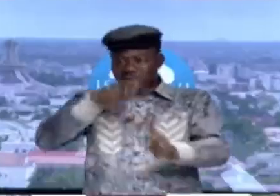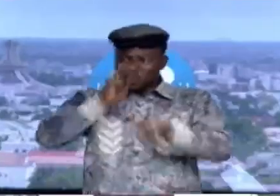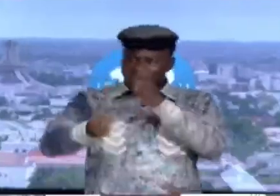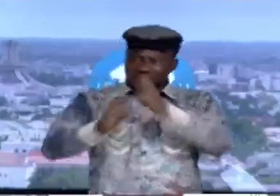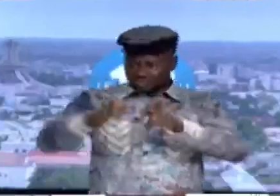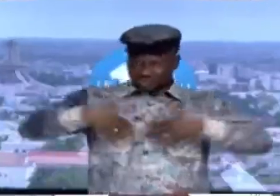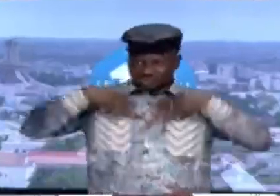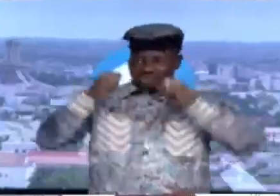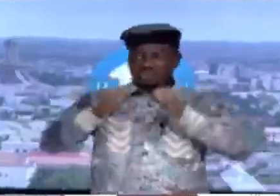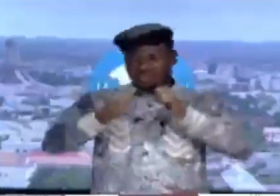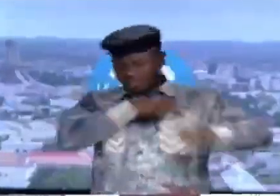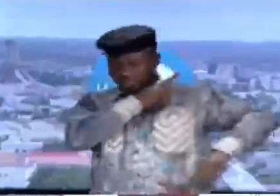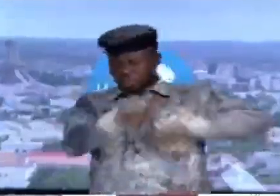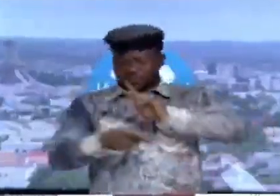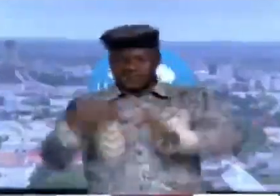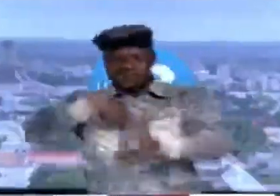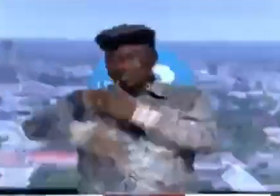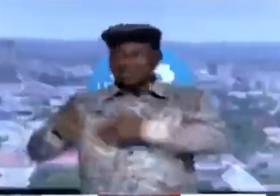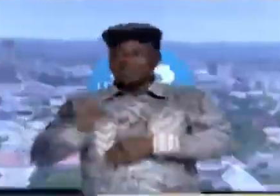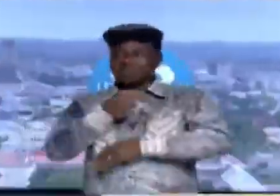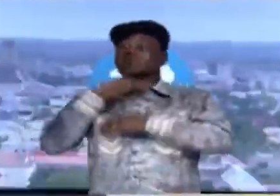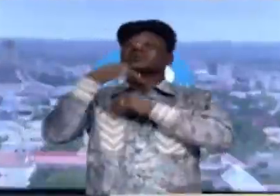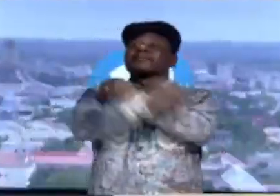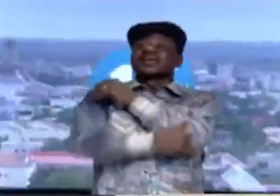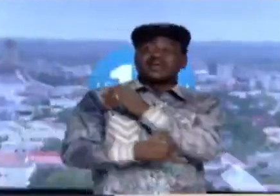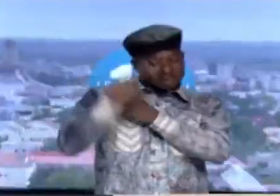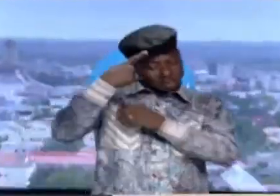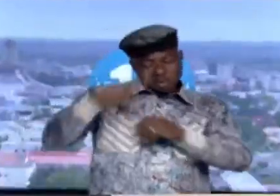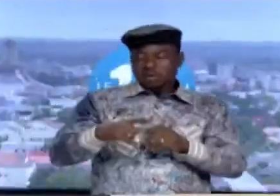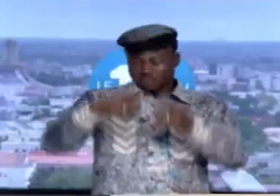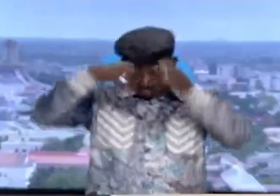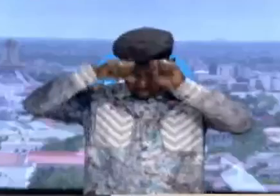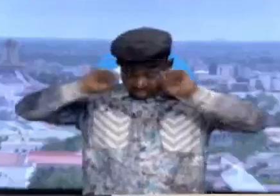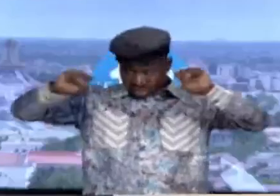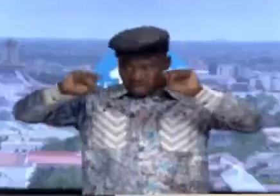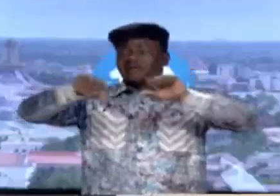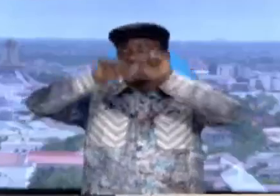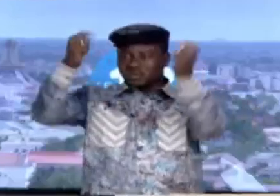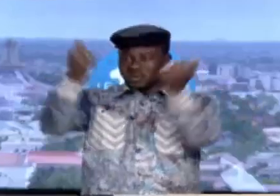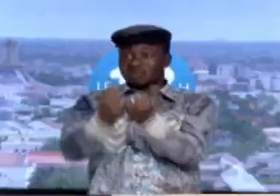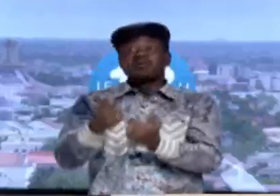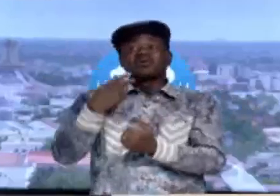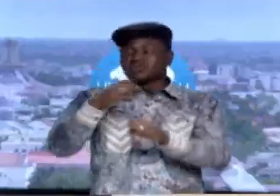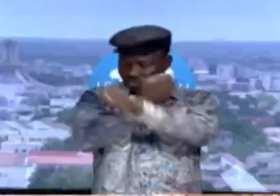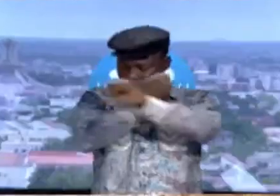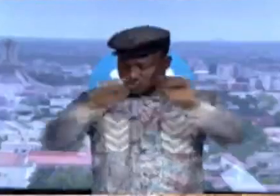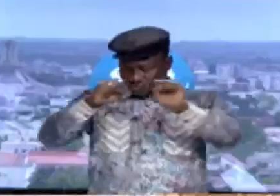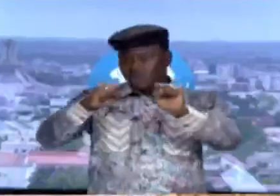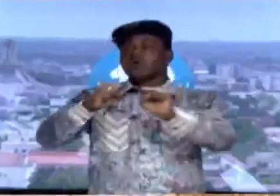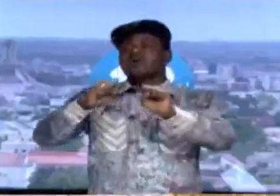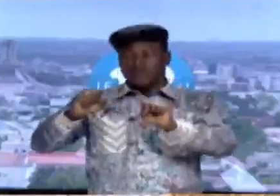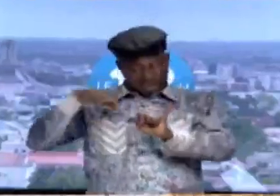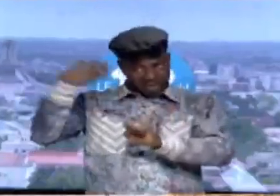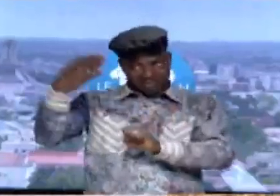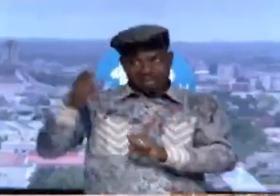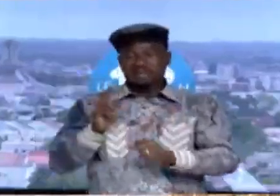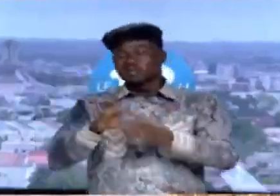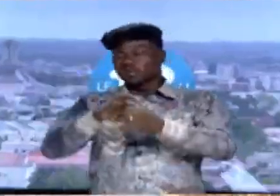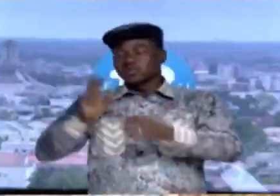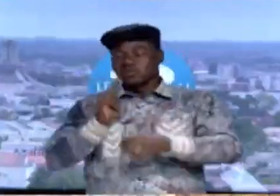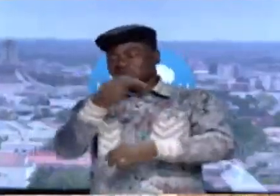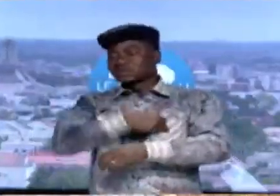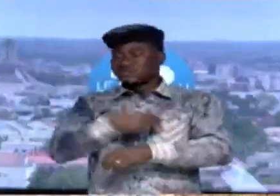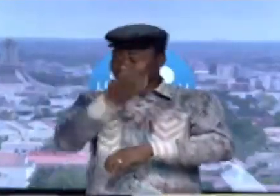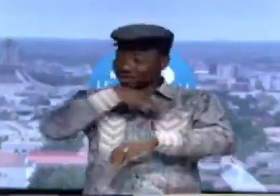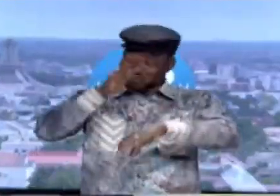pays. Selon la présidente de l'association Sauvons l'avenir de nos enfants, la prévalence en matière de consommation